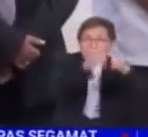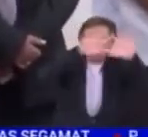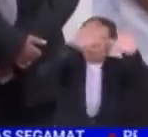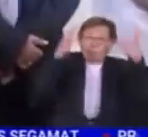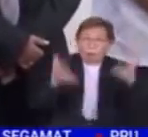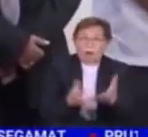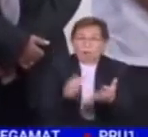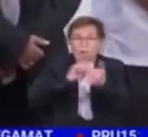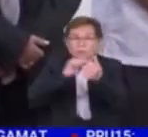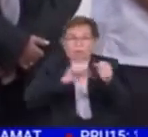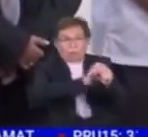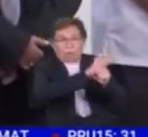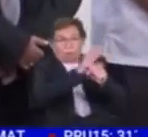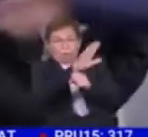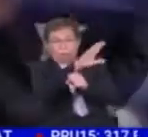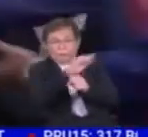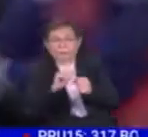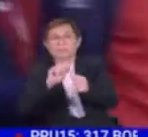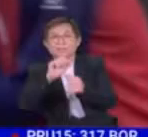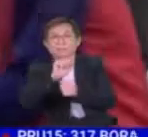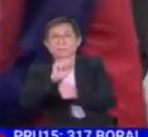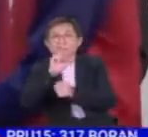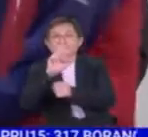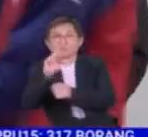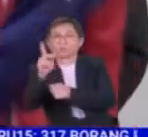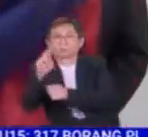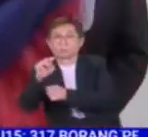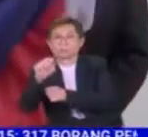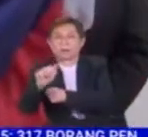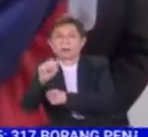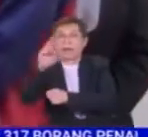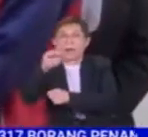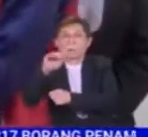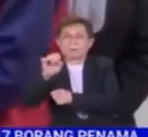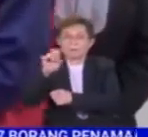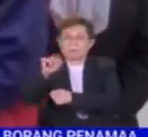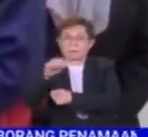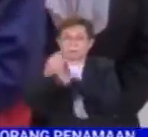sekan Commonwealth dan sugma MSN 2022